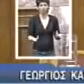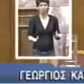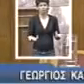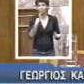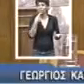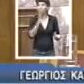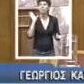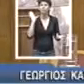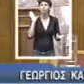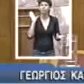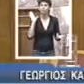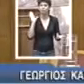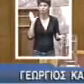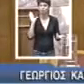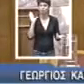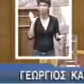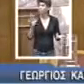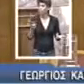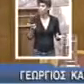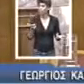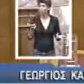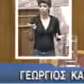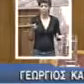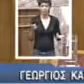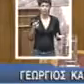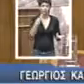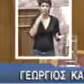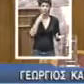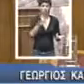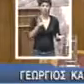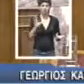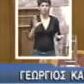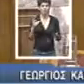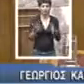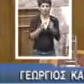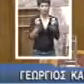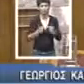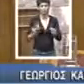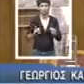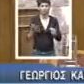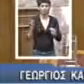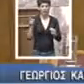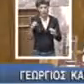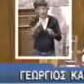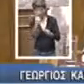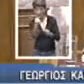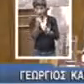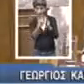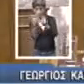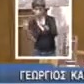τις επιδόσεις ενός εξ αυτού με την κυρία Τζούλια Αλεξανδράτου. Αλλά οι τρεις είναι παιδιά